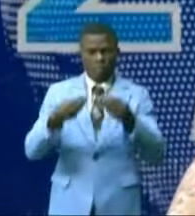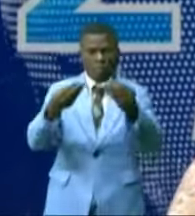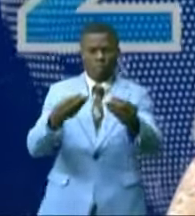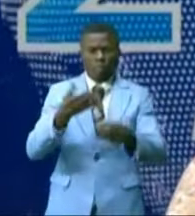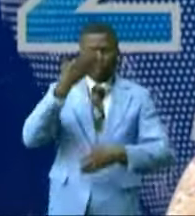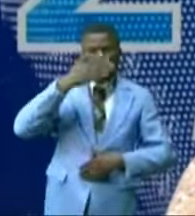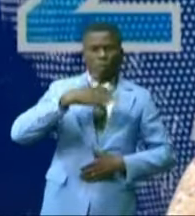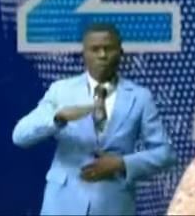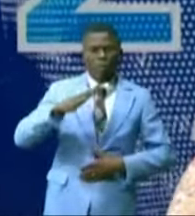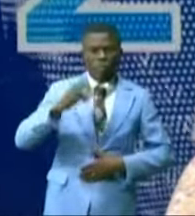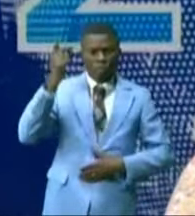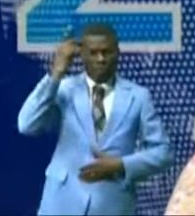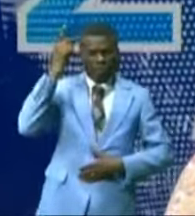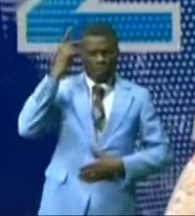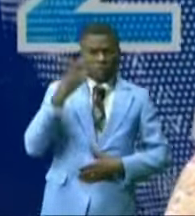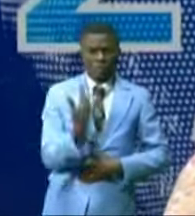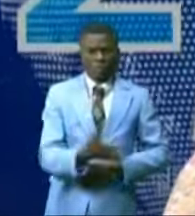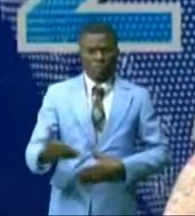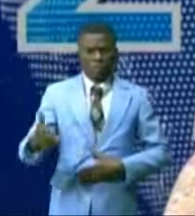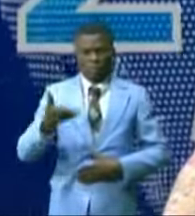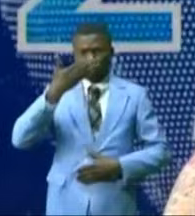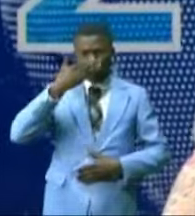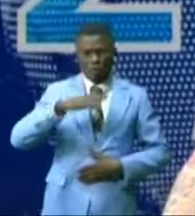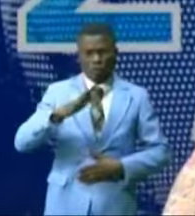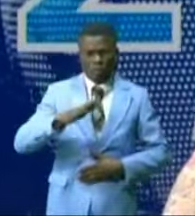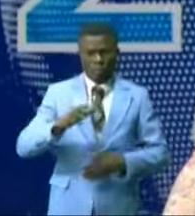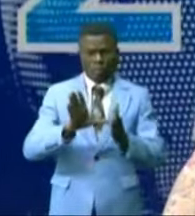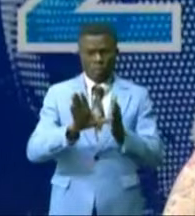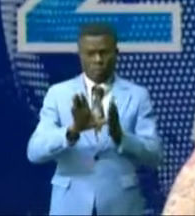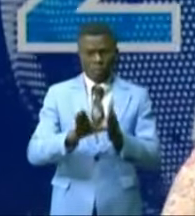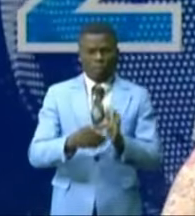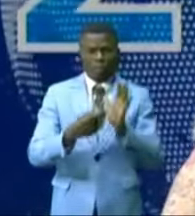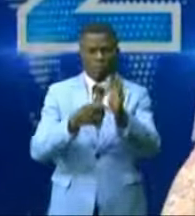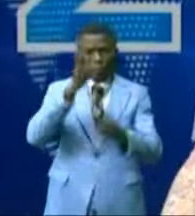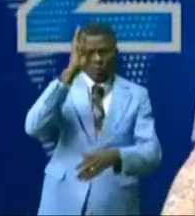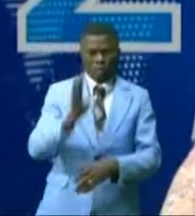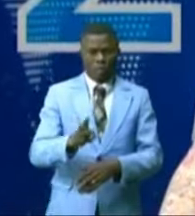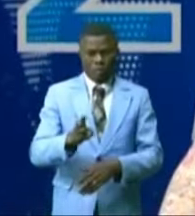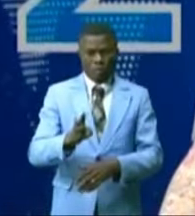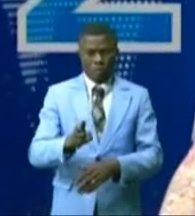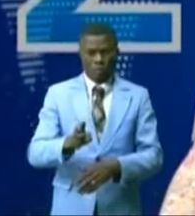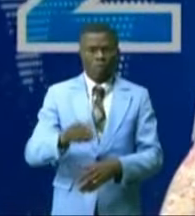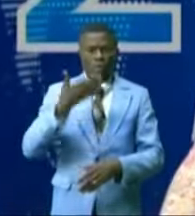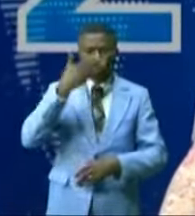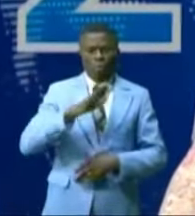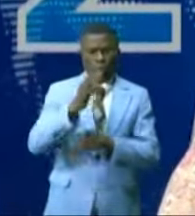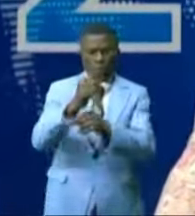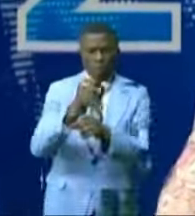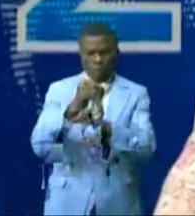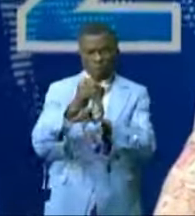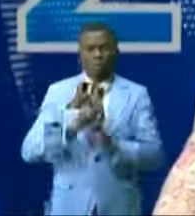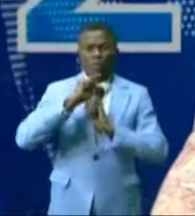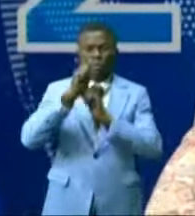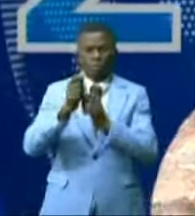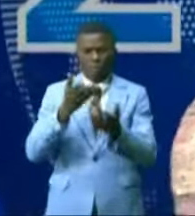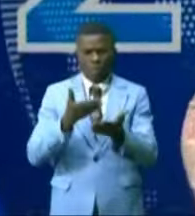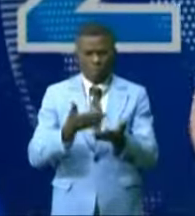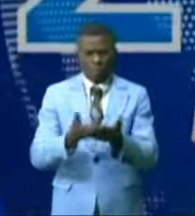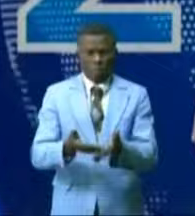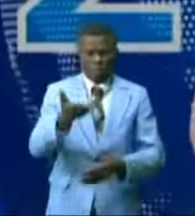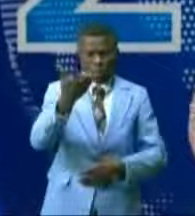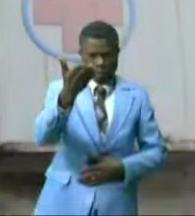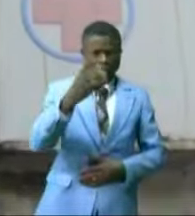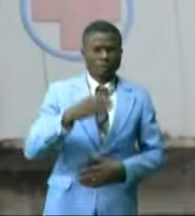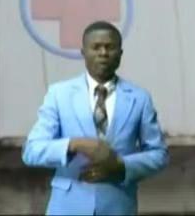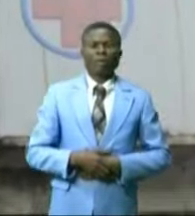les hôpitaux de Kinshasa de matériels médicaux. Dans ces images, vous verrez trois centres hospitaliers bénéficier de ces dons. Chimène Dondo et Dichala.